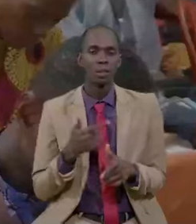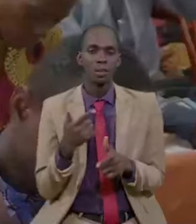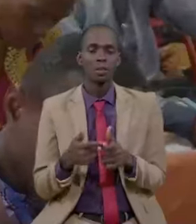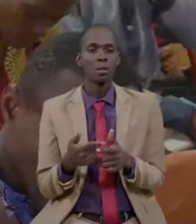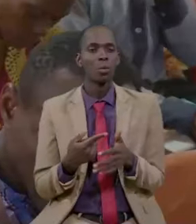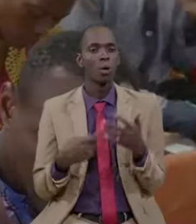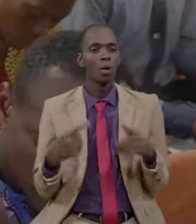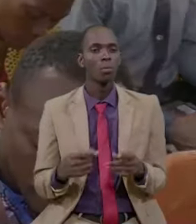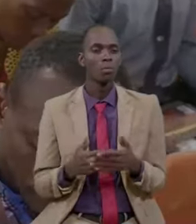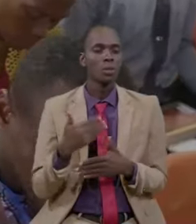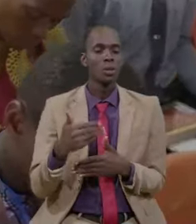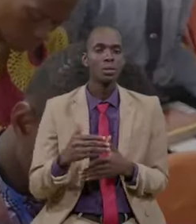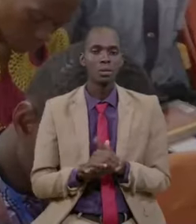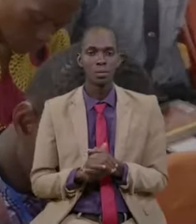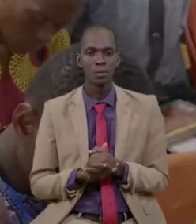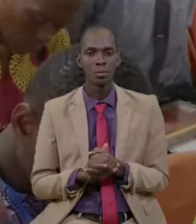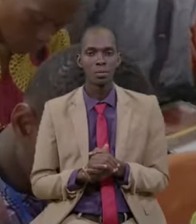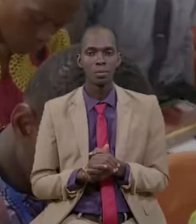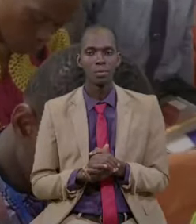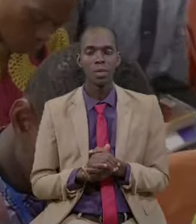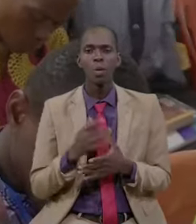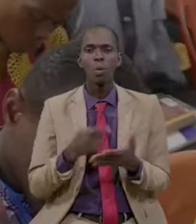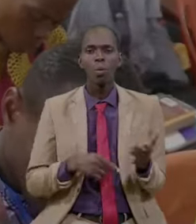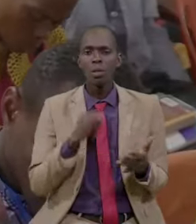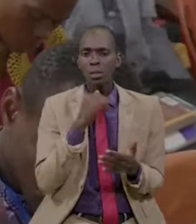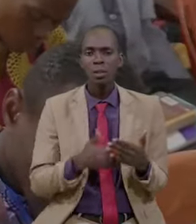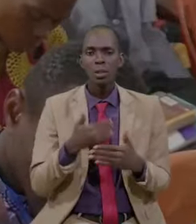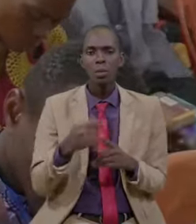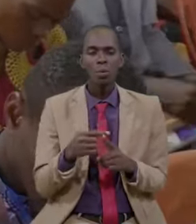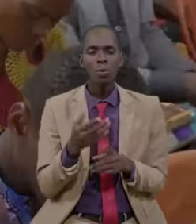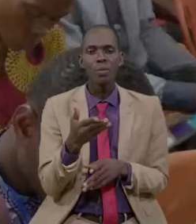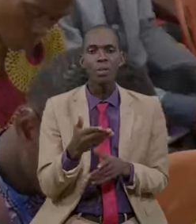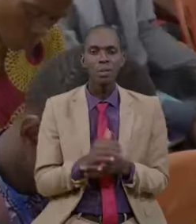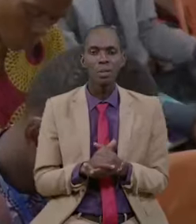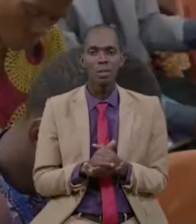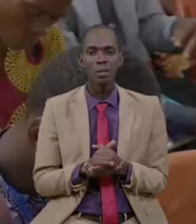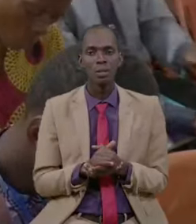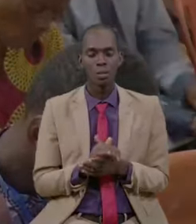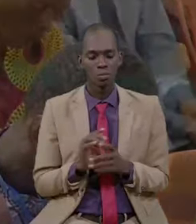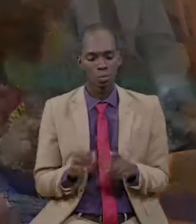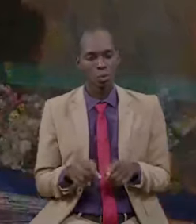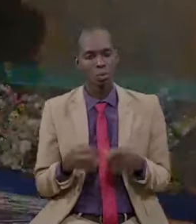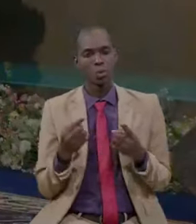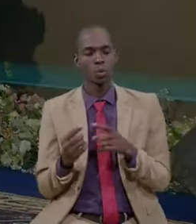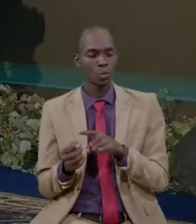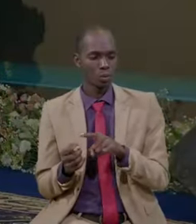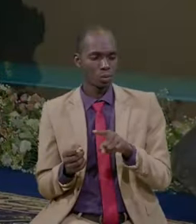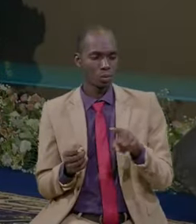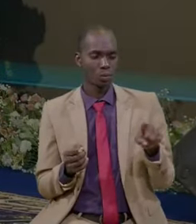suivant? Dites-moi, le mot suivant c'est quoi? Allez. Et ça,